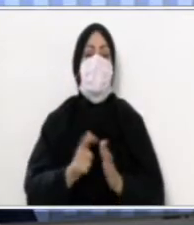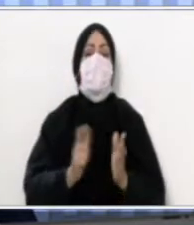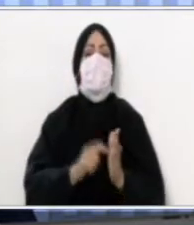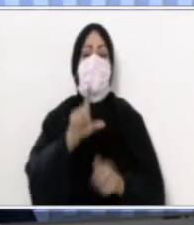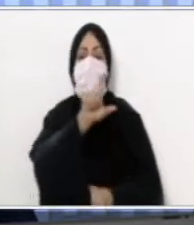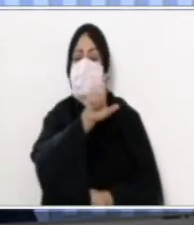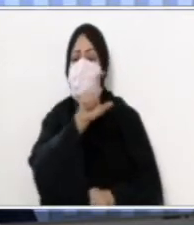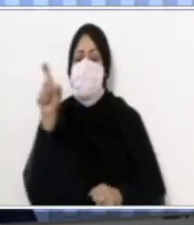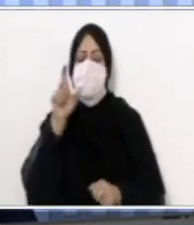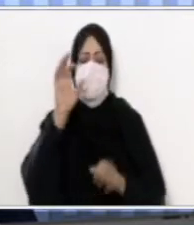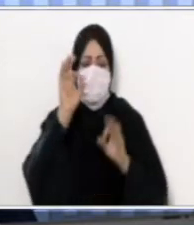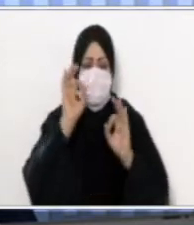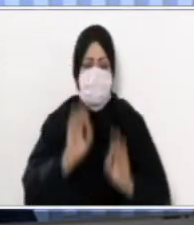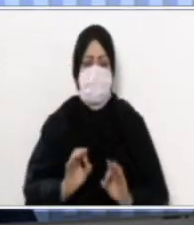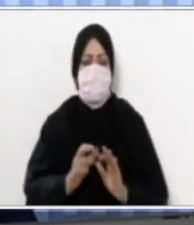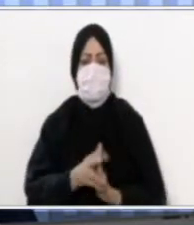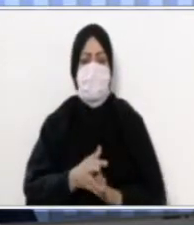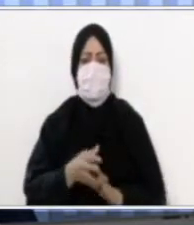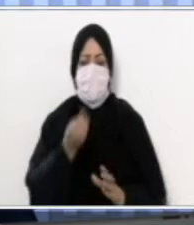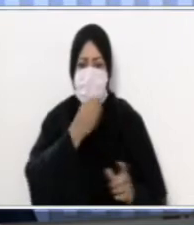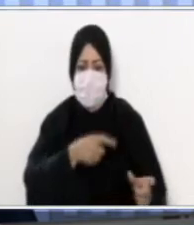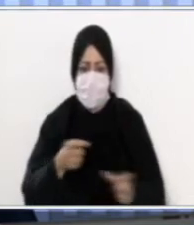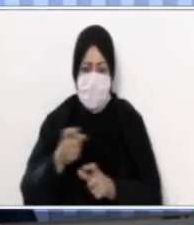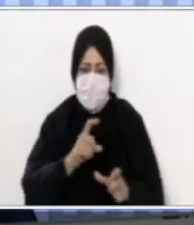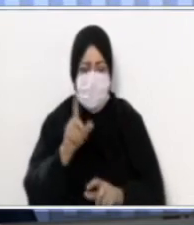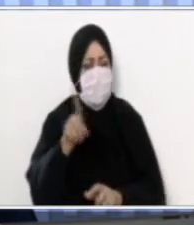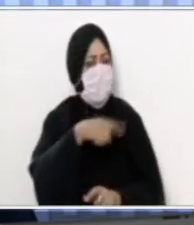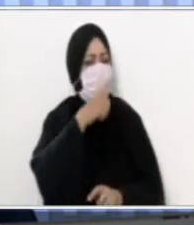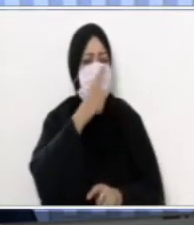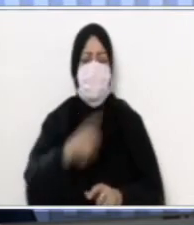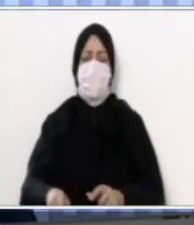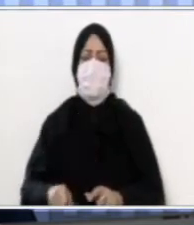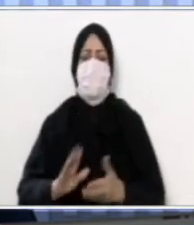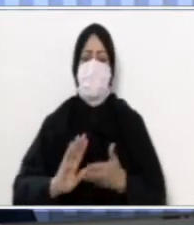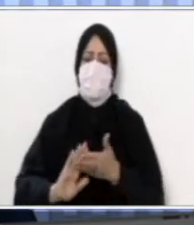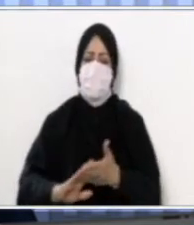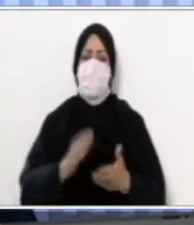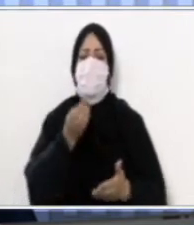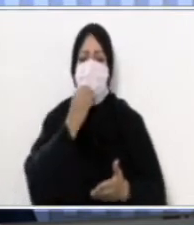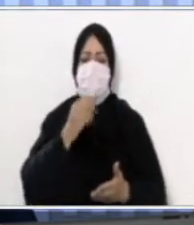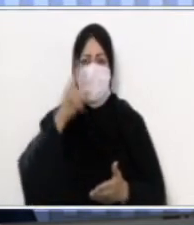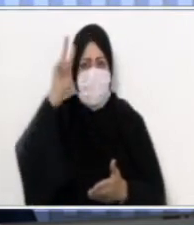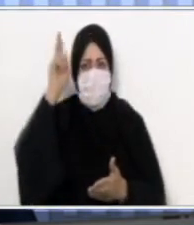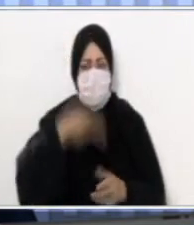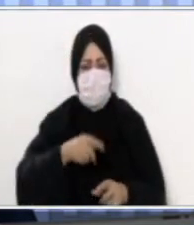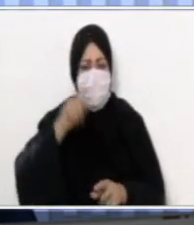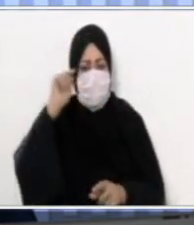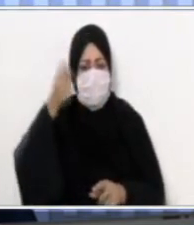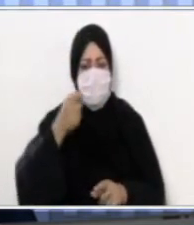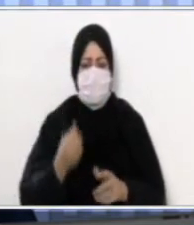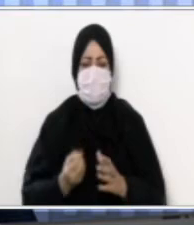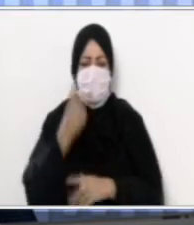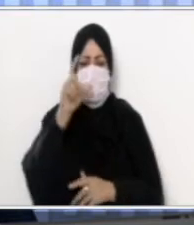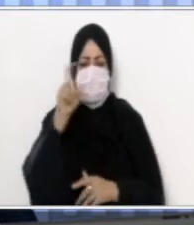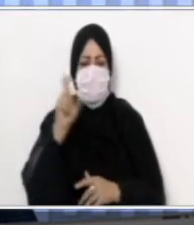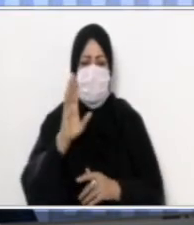بالطعام، لأن هذا إعانة له على المعصية، لكن بما أنه هو مسلم جديد فينبغي التلطف في